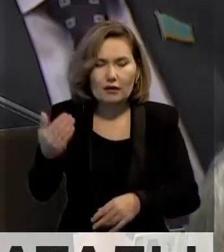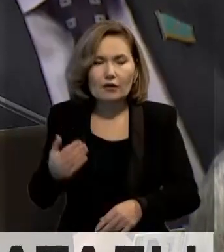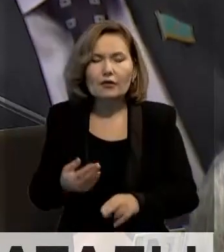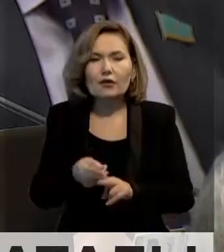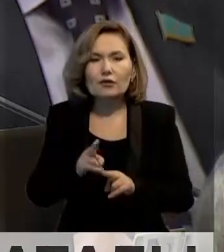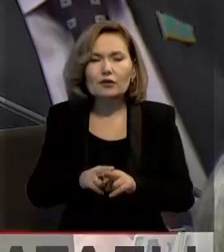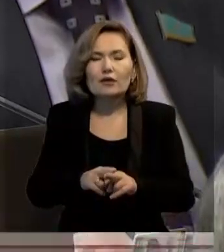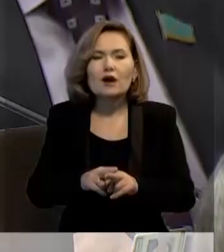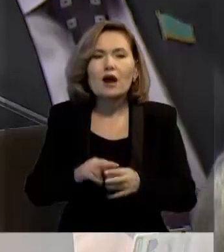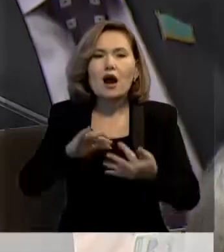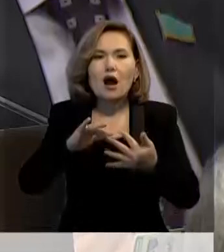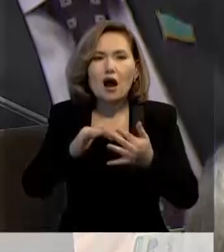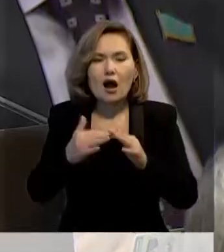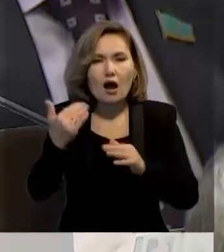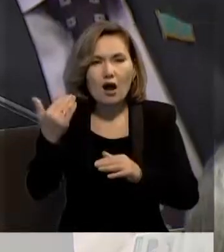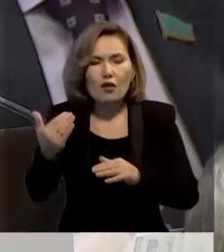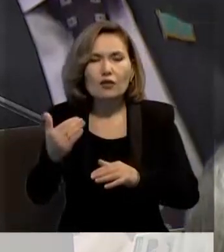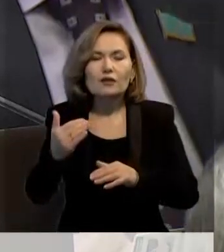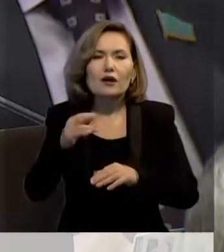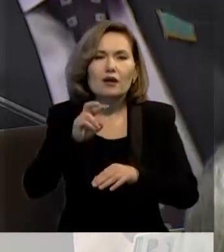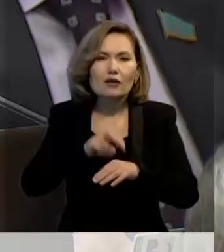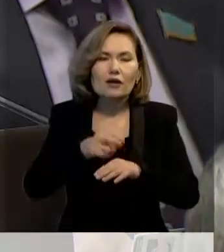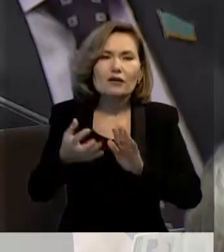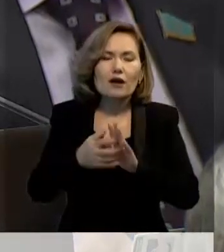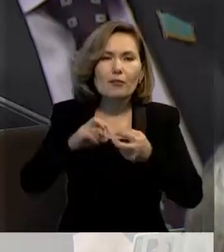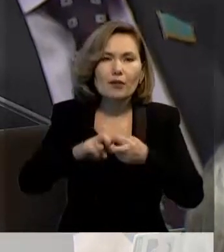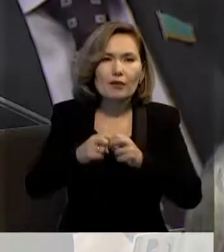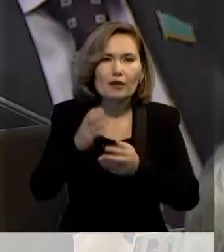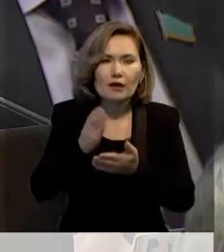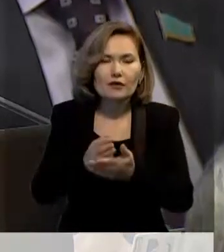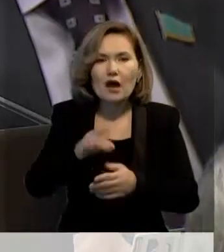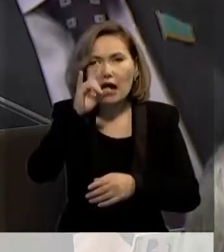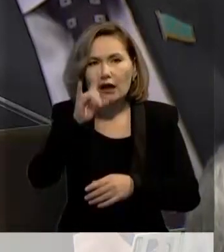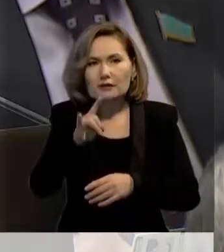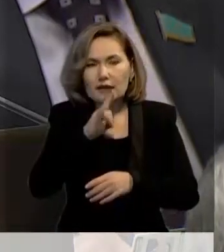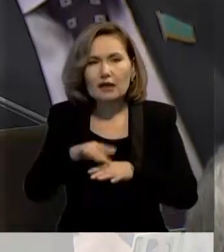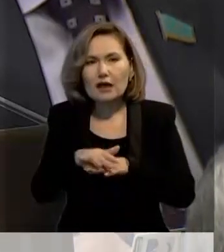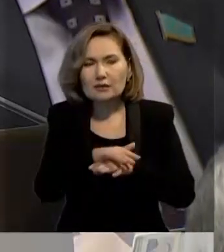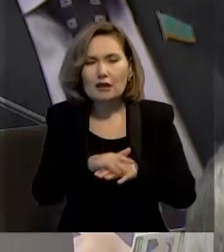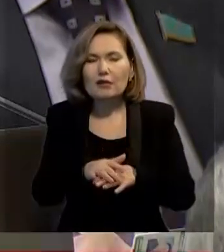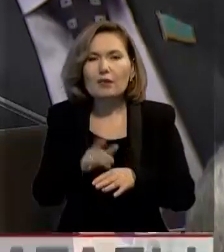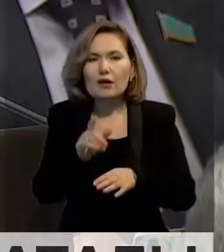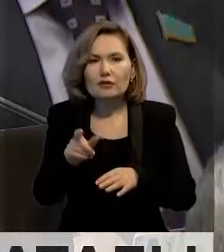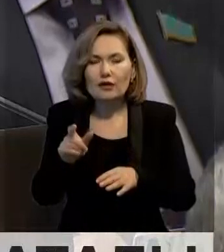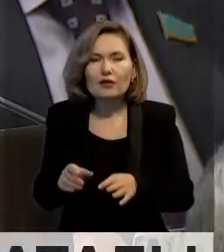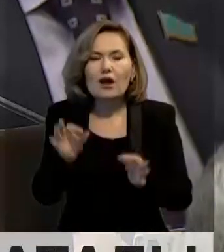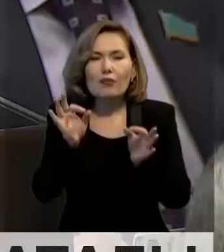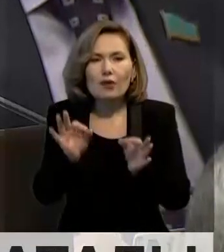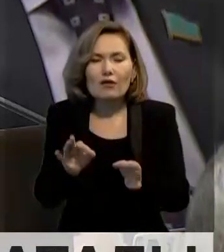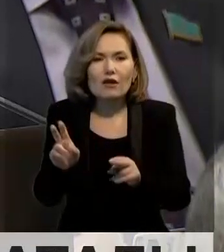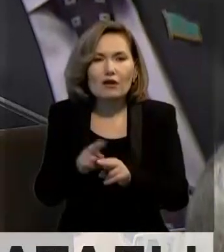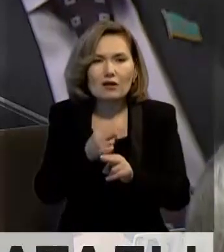қоятын сұрақ осы: қашан Қазақстанда біз азаматтарымызды дұрыс емдей аламыз дейді. Расында да байлар Қазақстанда